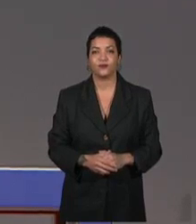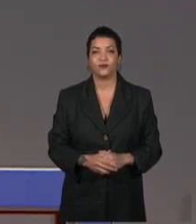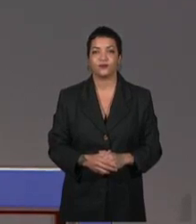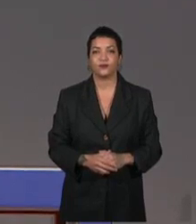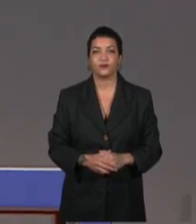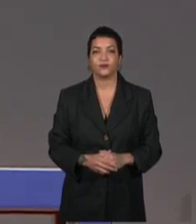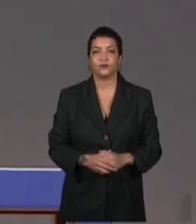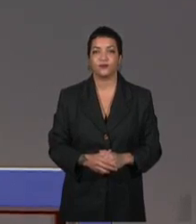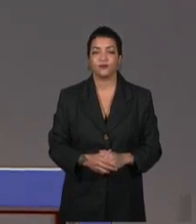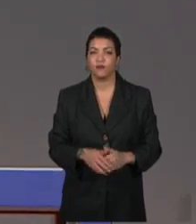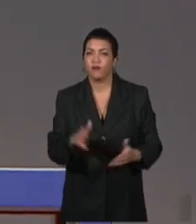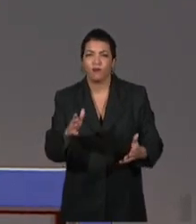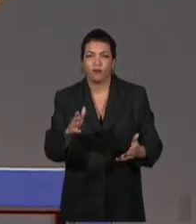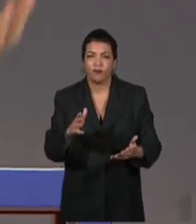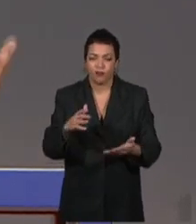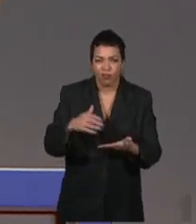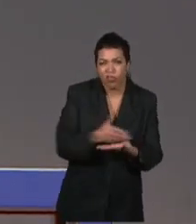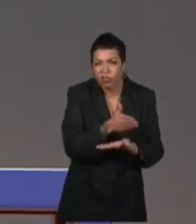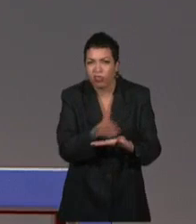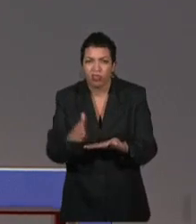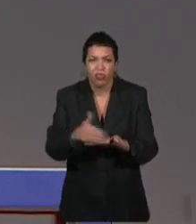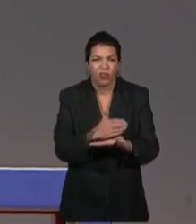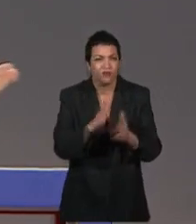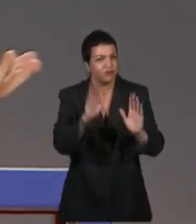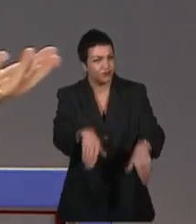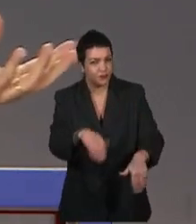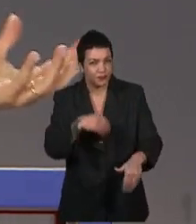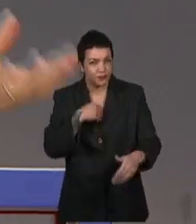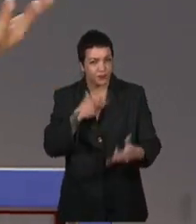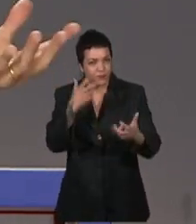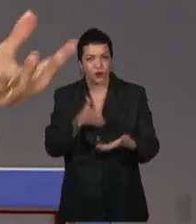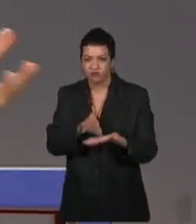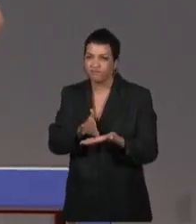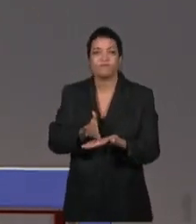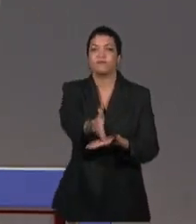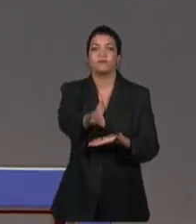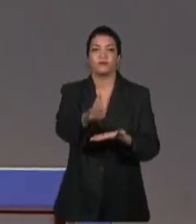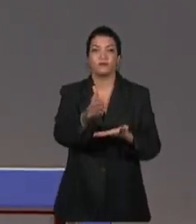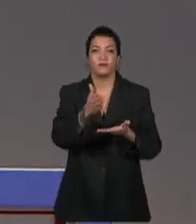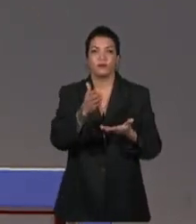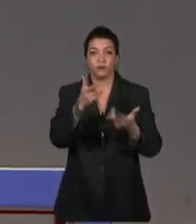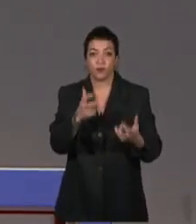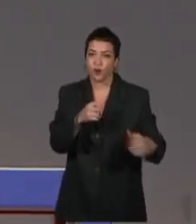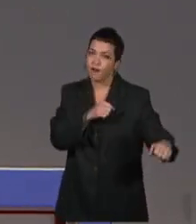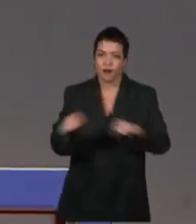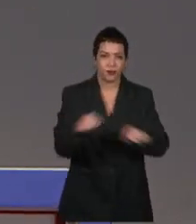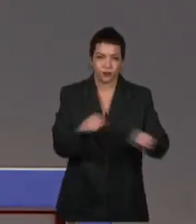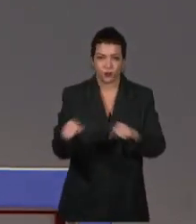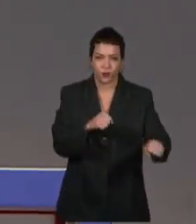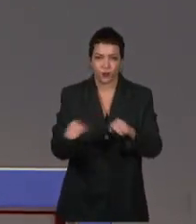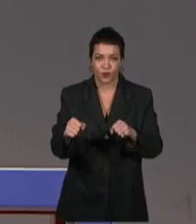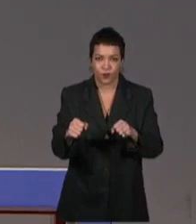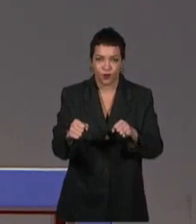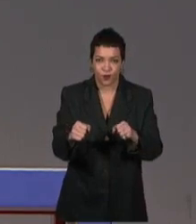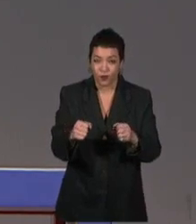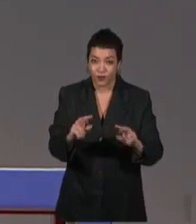Contre les zigzags, nous choisissons les lignes droites. Nous choisissons l'action qui libère les forces